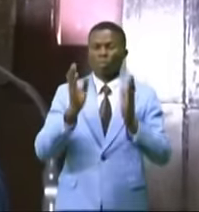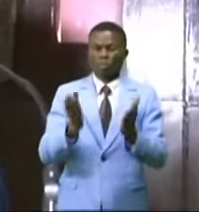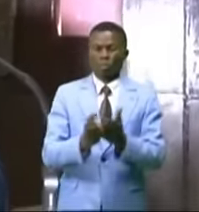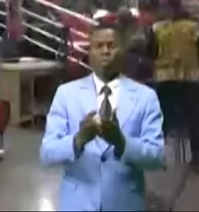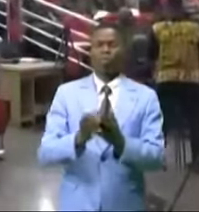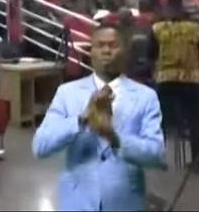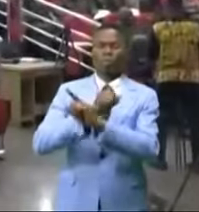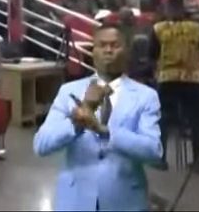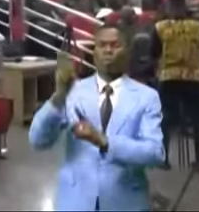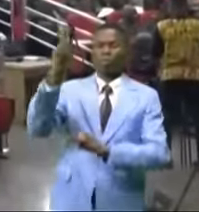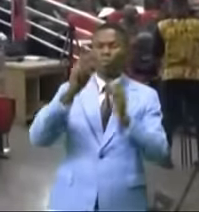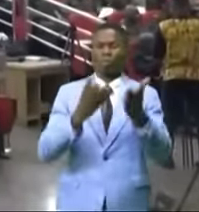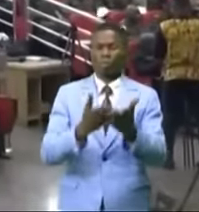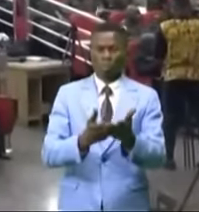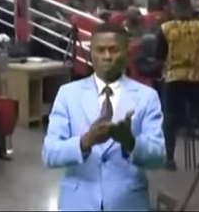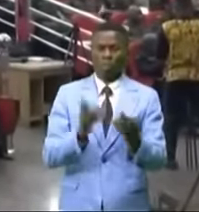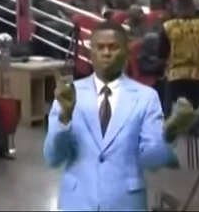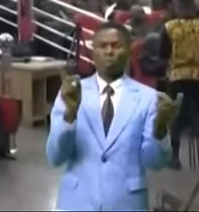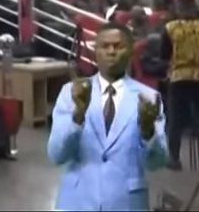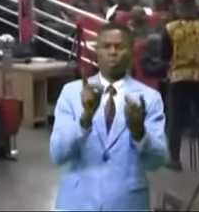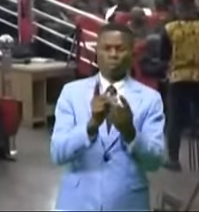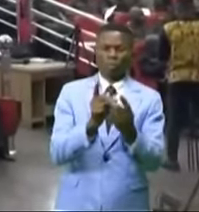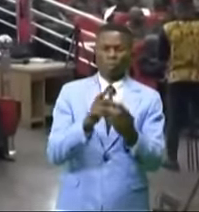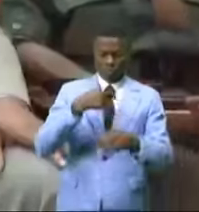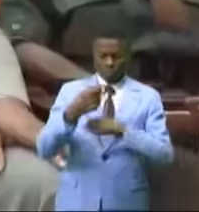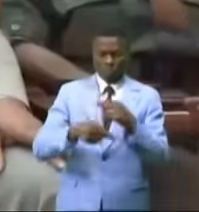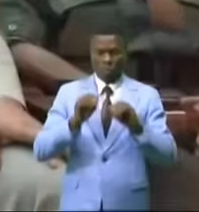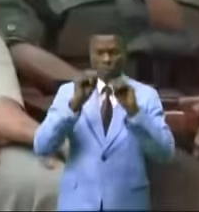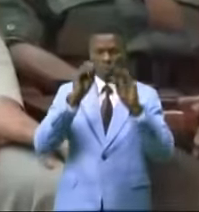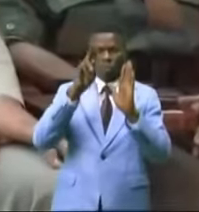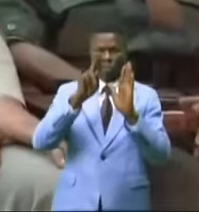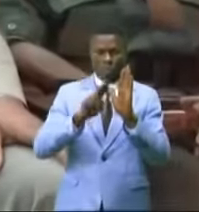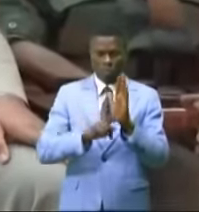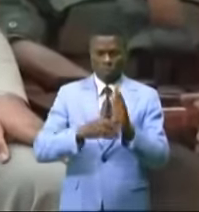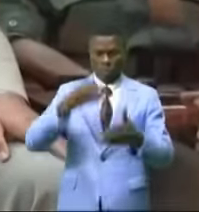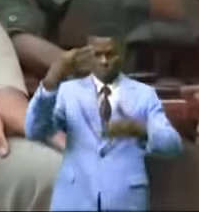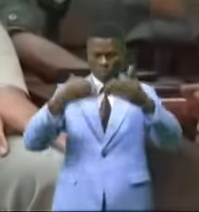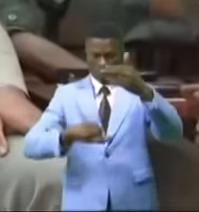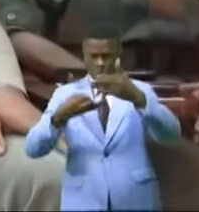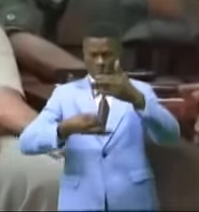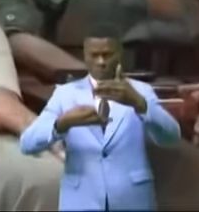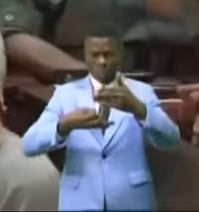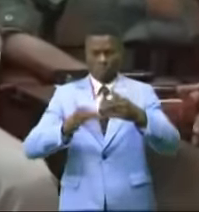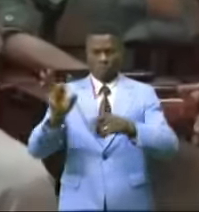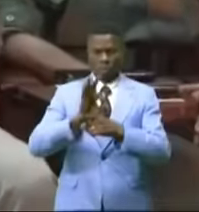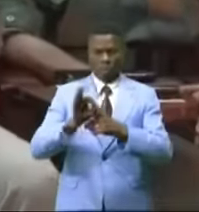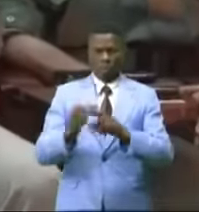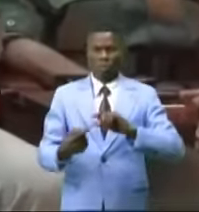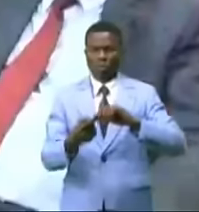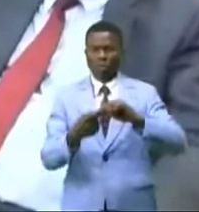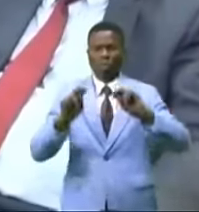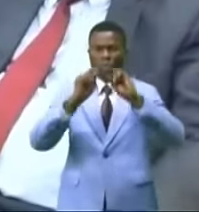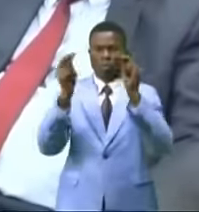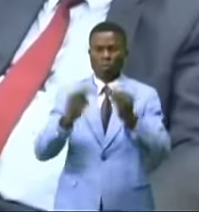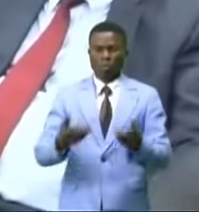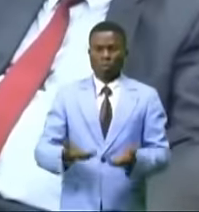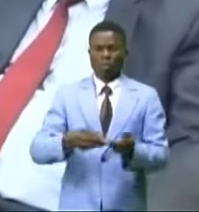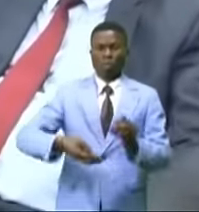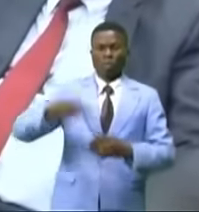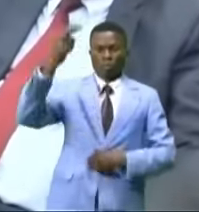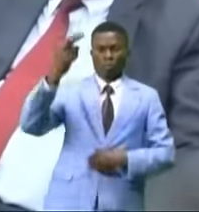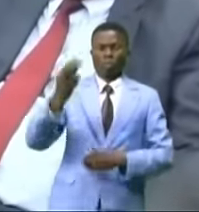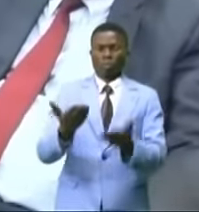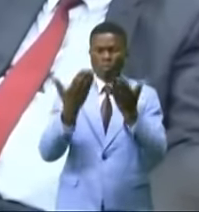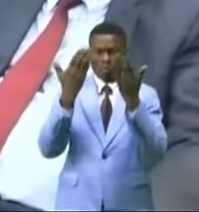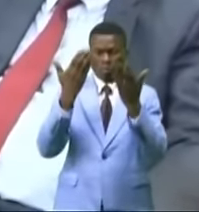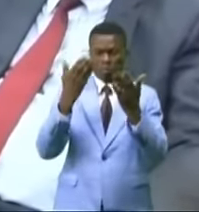populations. Coïncidant avec le début des enseignements de la 7e session spéciale du Collège des hautes études des stratégies